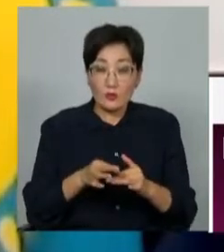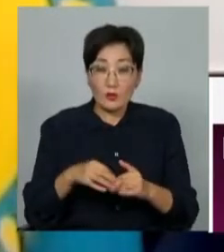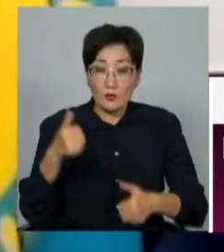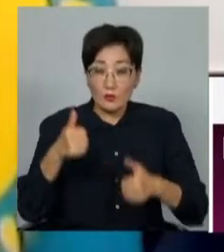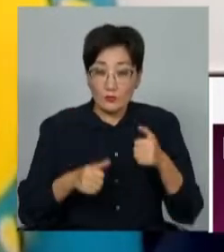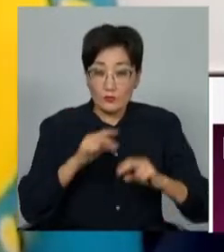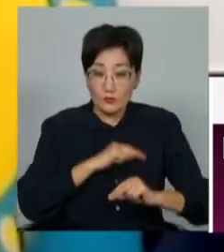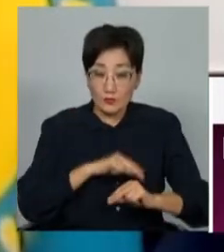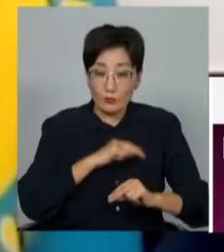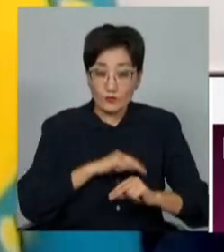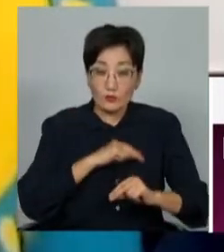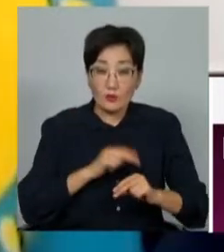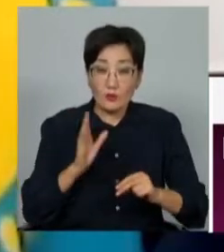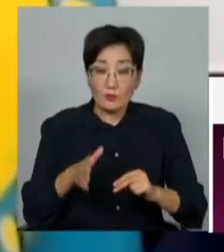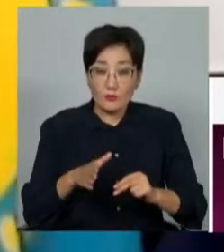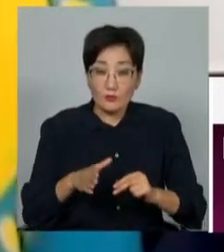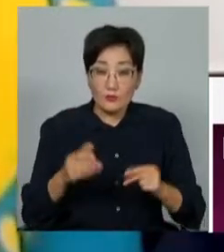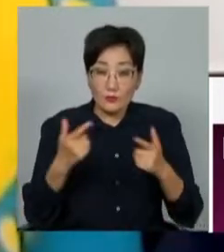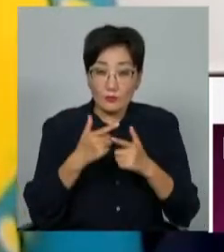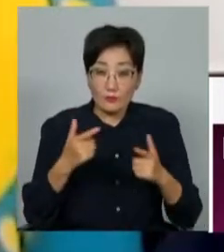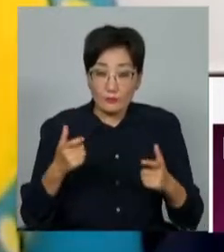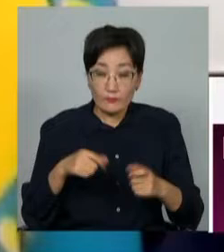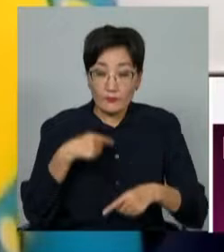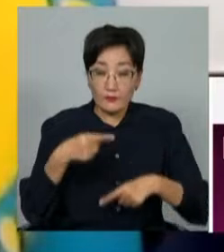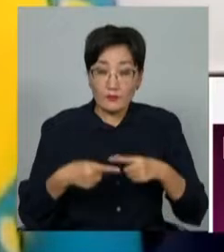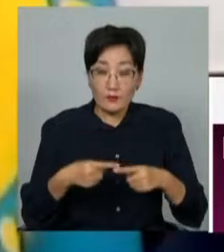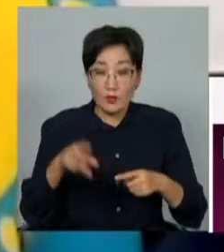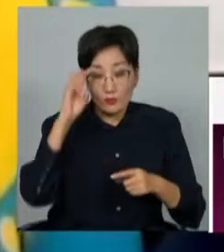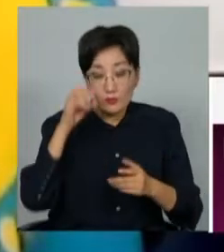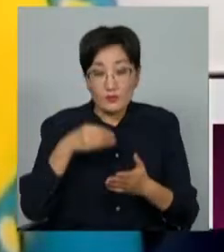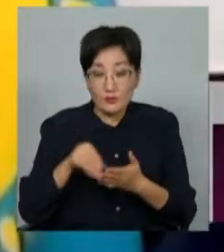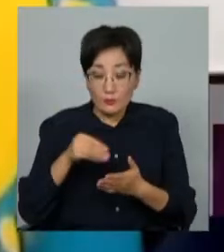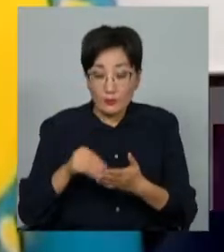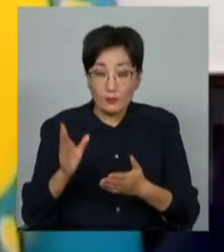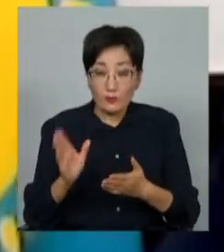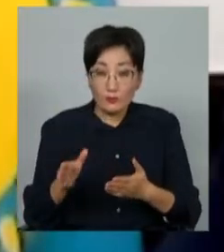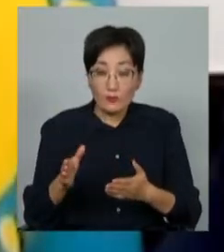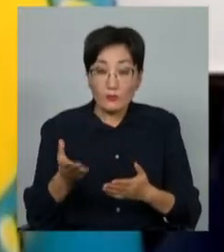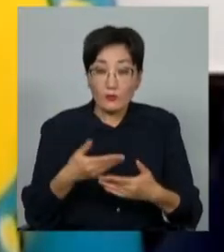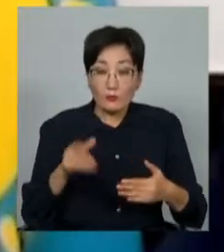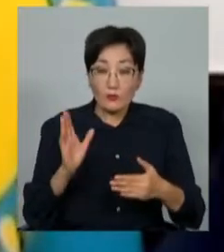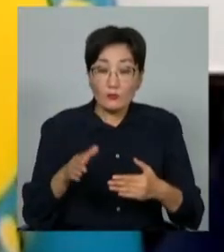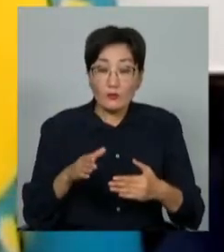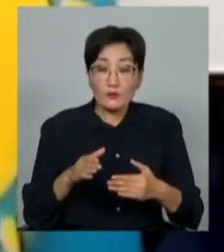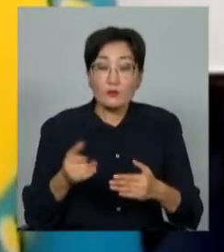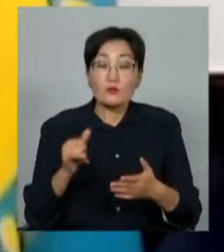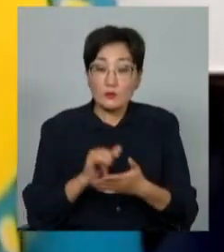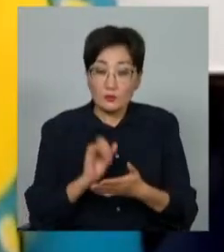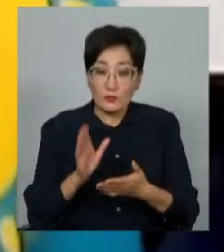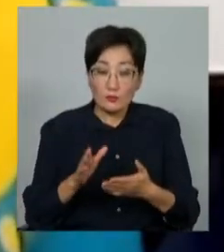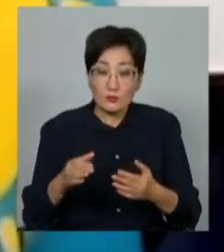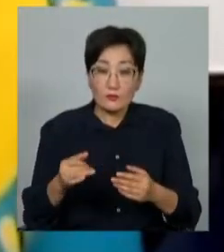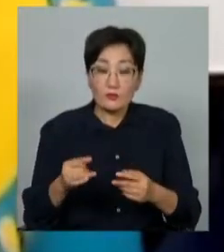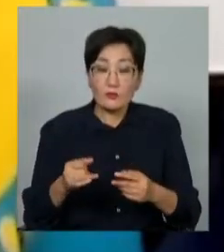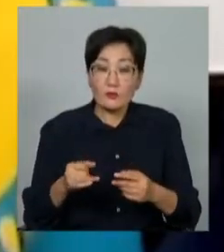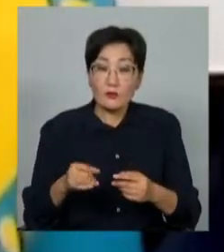конкурсные работы. Будет объявлен через госзакупок. Мы будем отрабатывать. Конечно, это мы установим. Это одни из